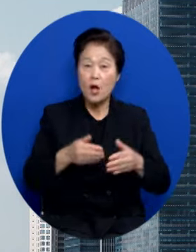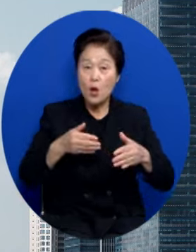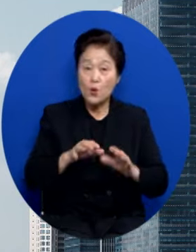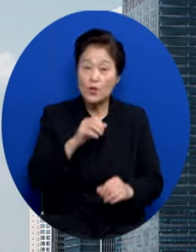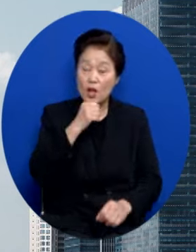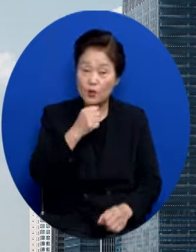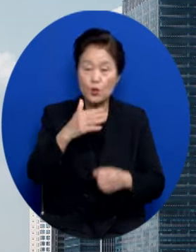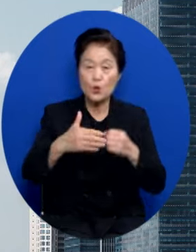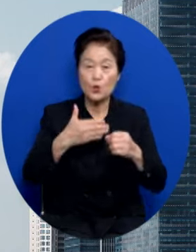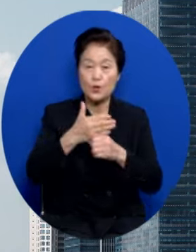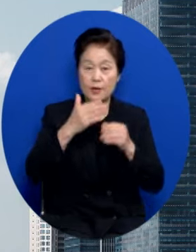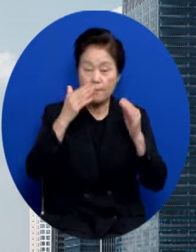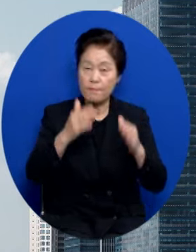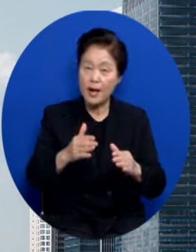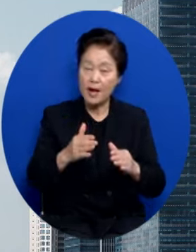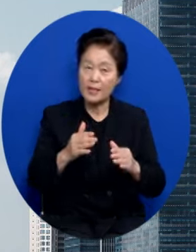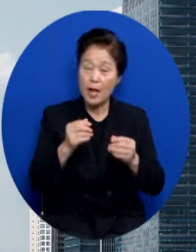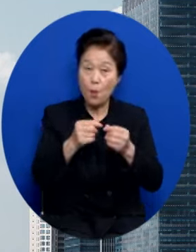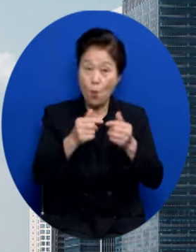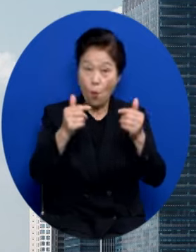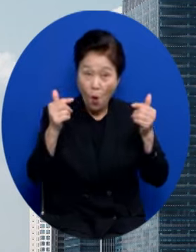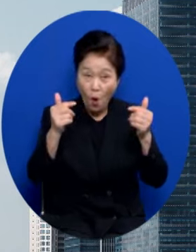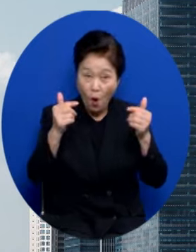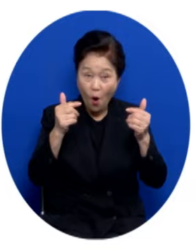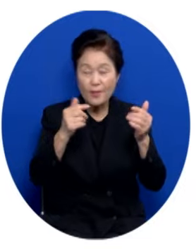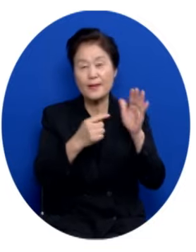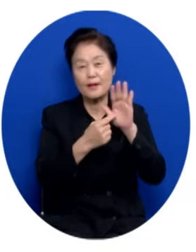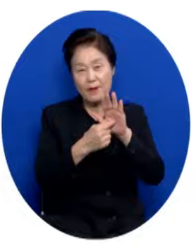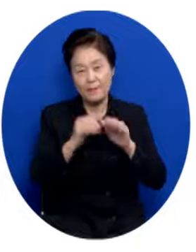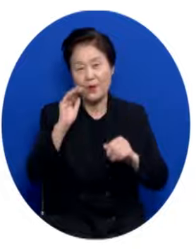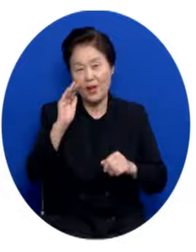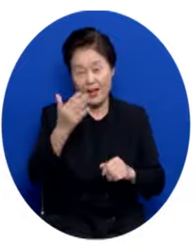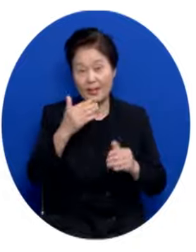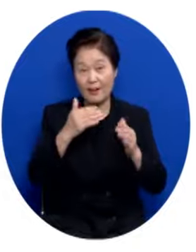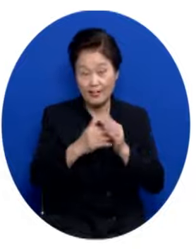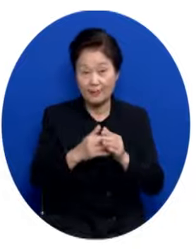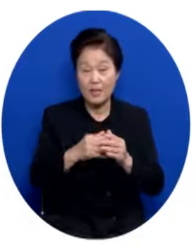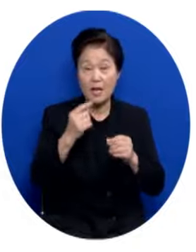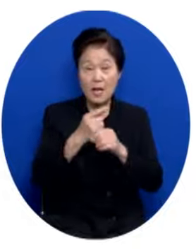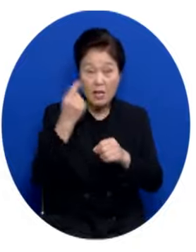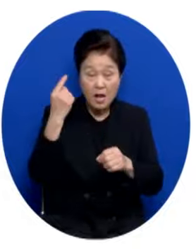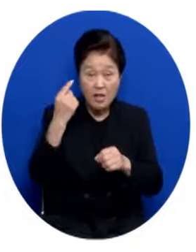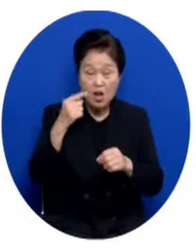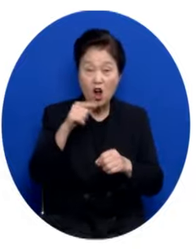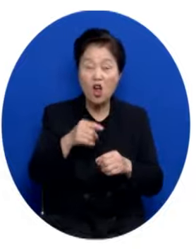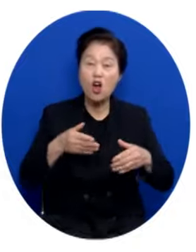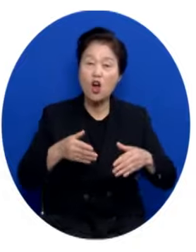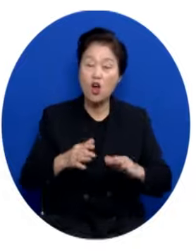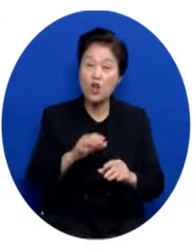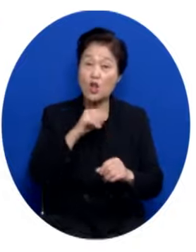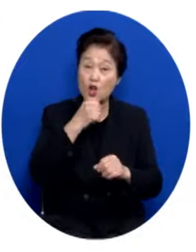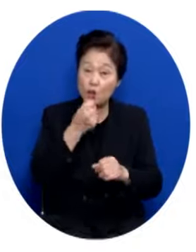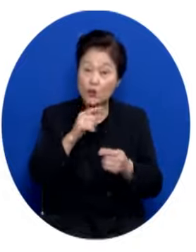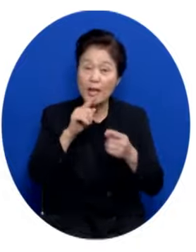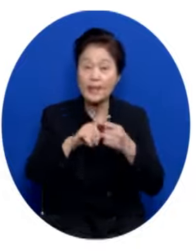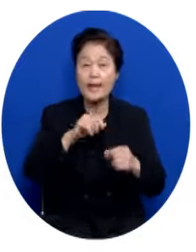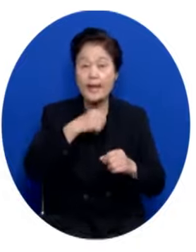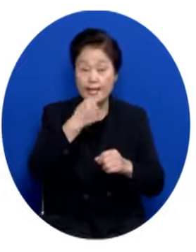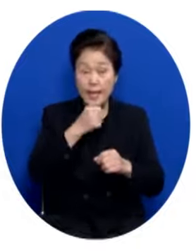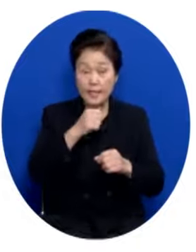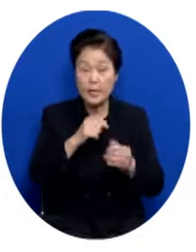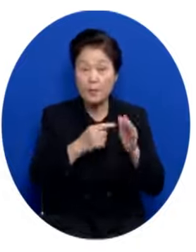출산율이 9년 만에 오를 것이라는 전망이 나왔습니다. 지난달 출산율 반등을 전망한 국회 예산정책처에